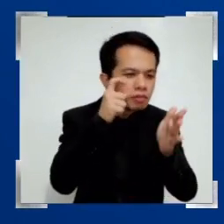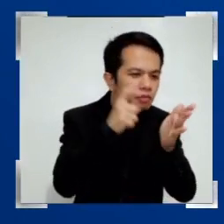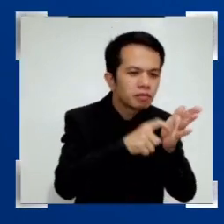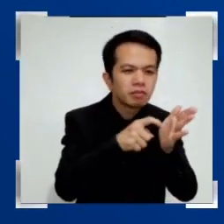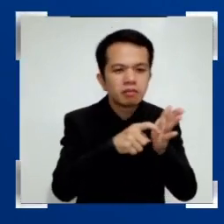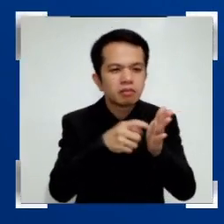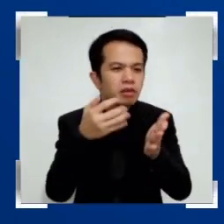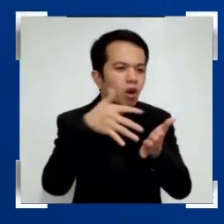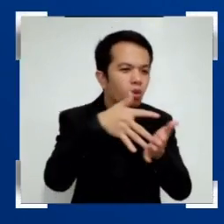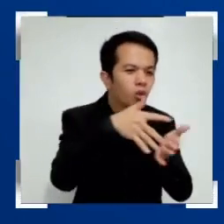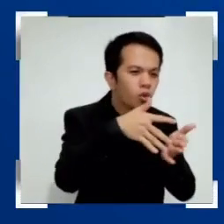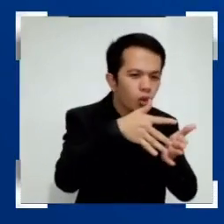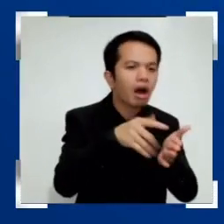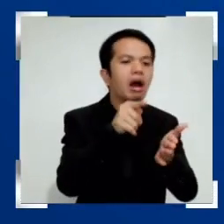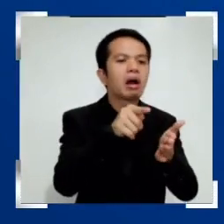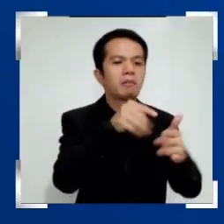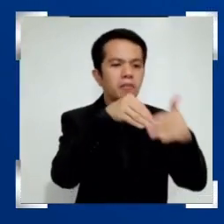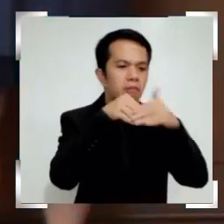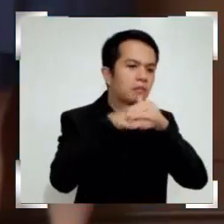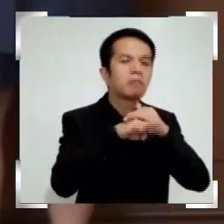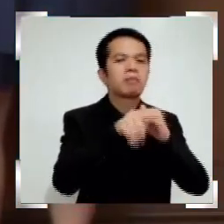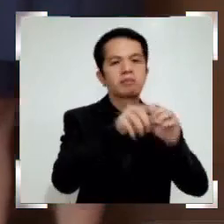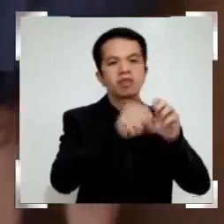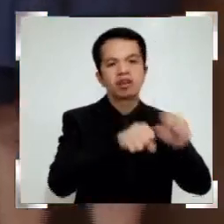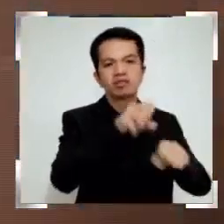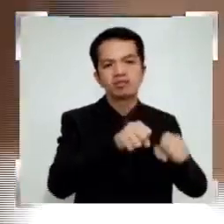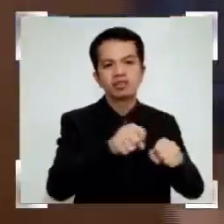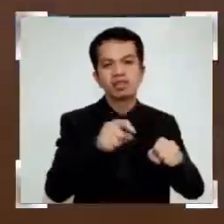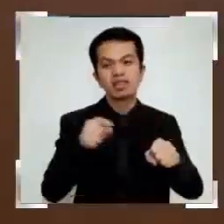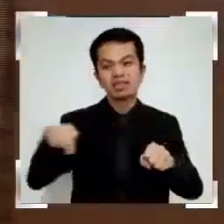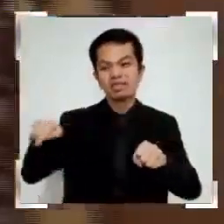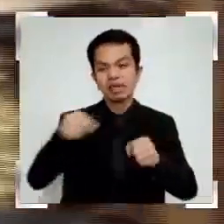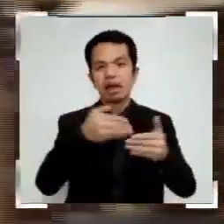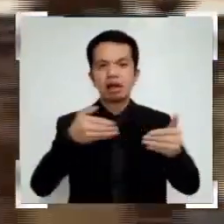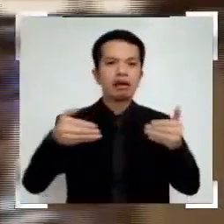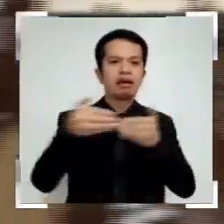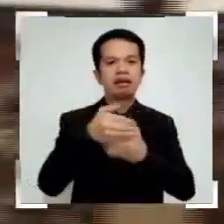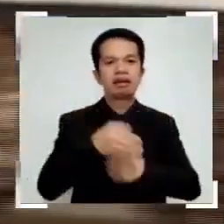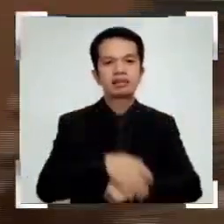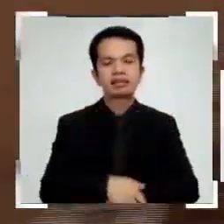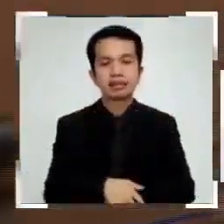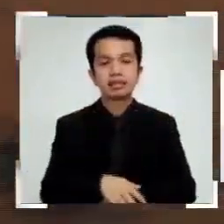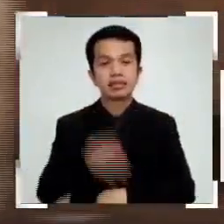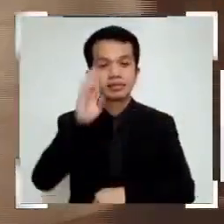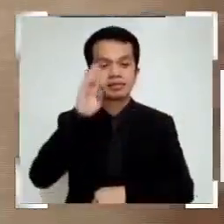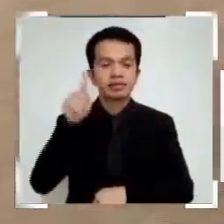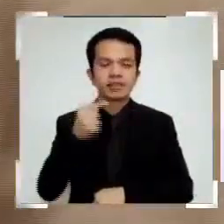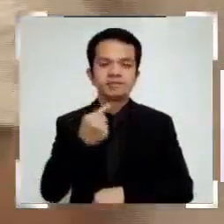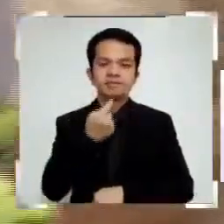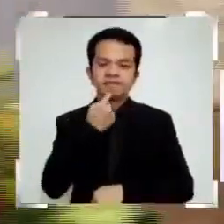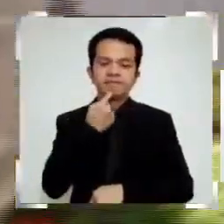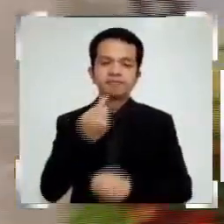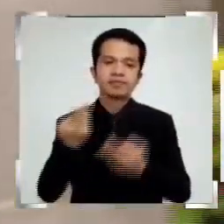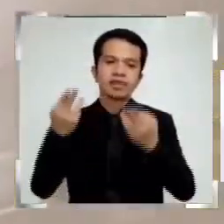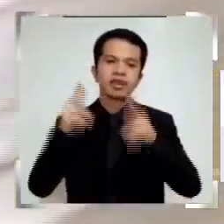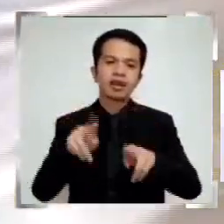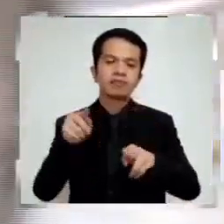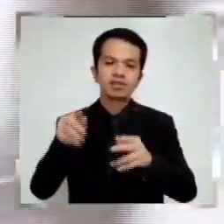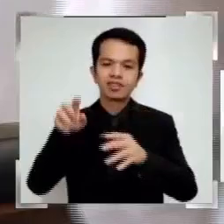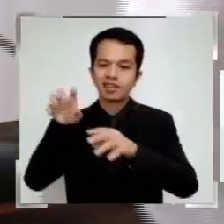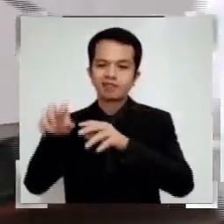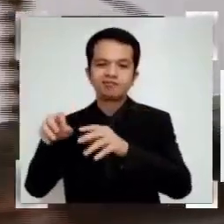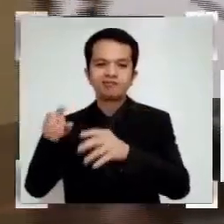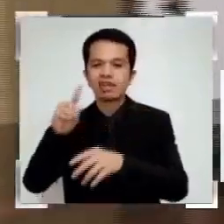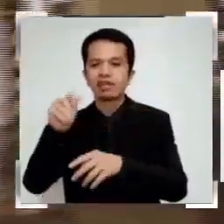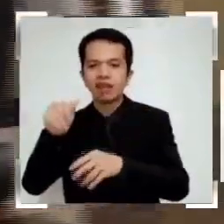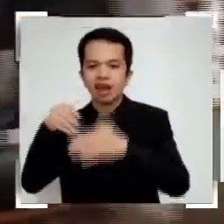nangyayari? Nakukunahan tayo ng hackers. Si Pangulong Bongbong Marcos dismayado raw sa mga nangyayaring hacking incident. Pinulong niya ang mga